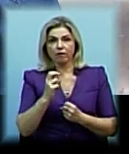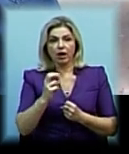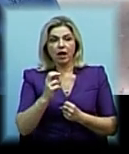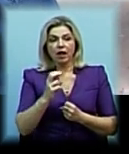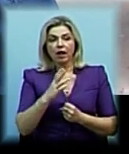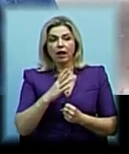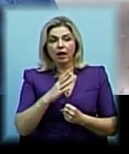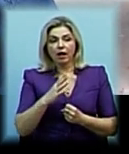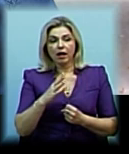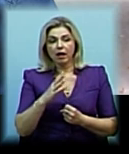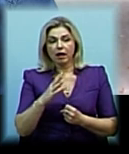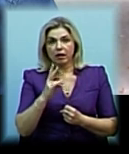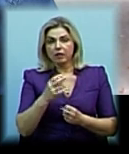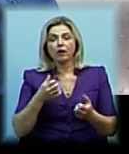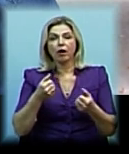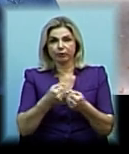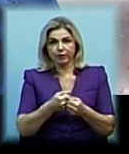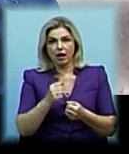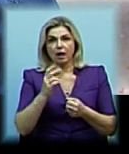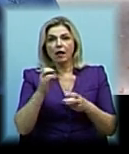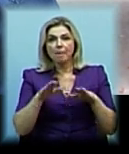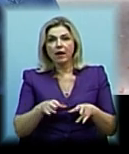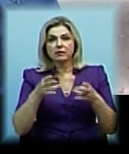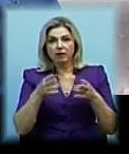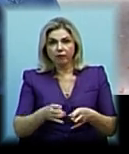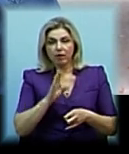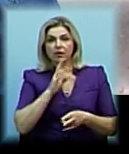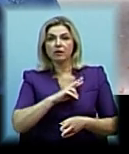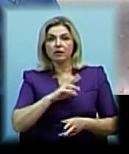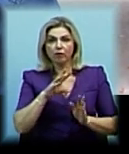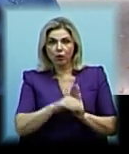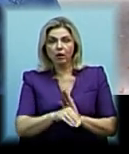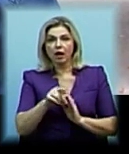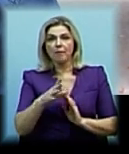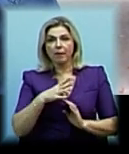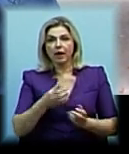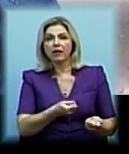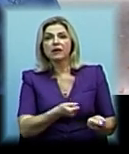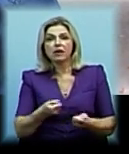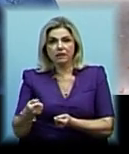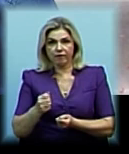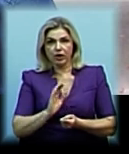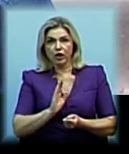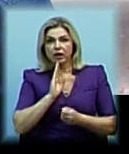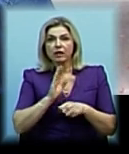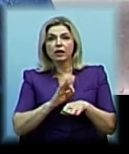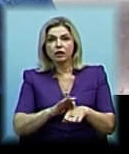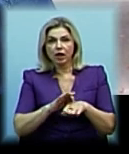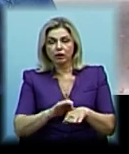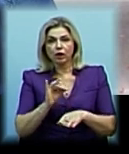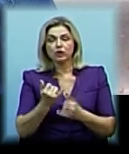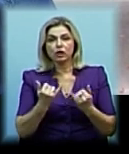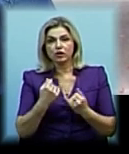неї наїзд. Вона загинула на місці події. Рятувальникам довелось деблокувати тіло для того, щоб дістати її звідти. Наразі особа